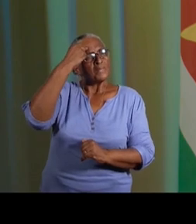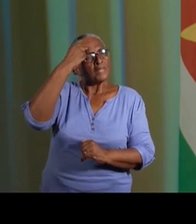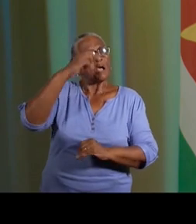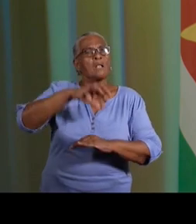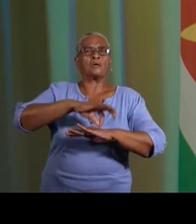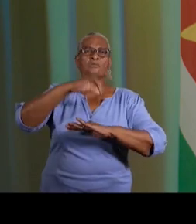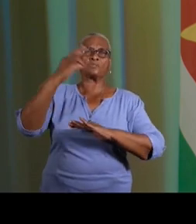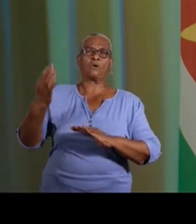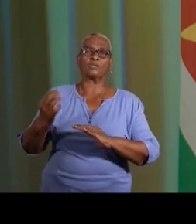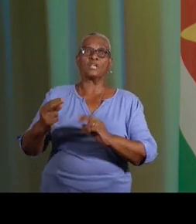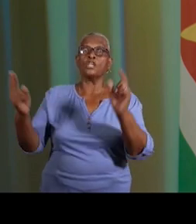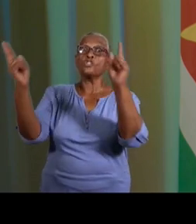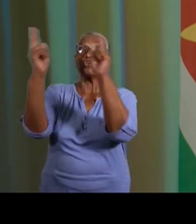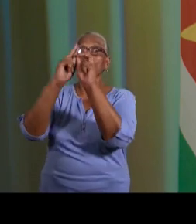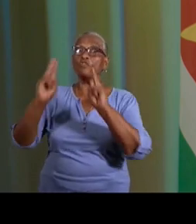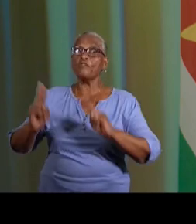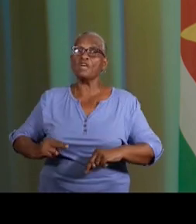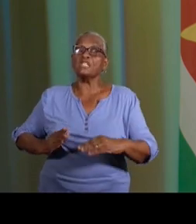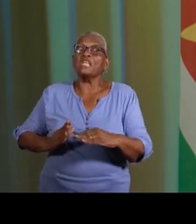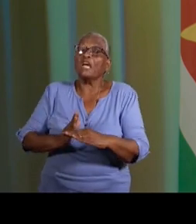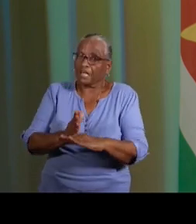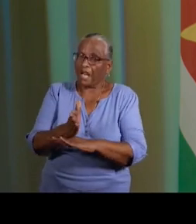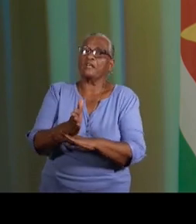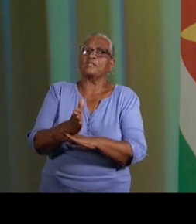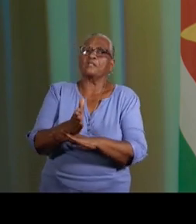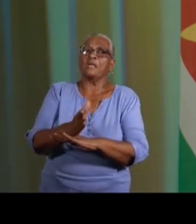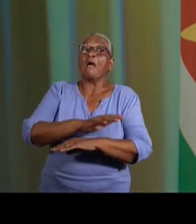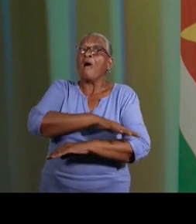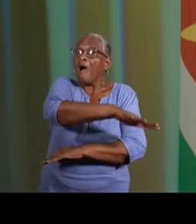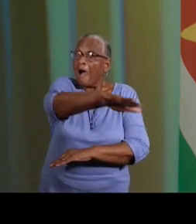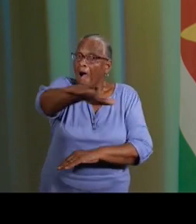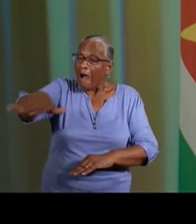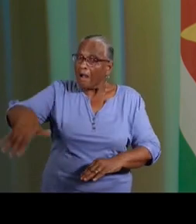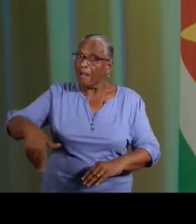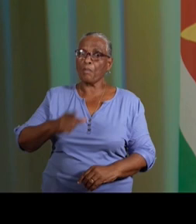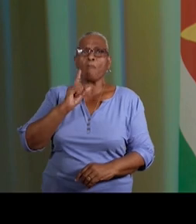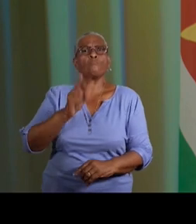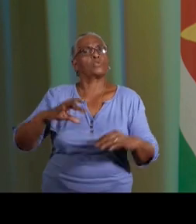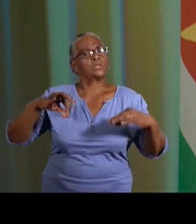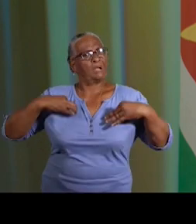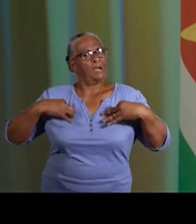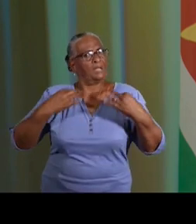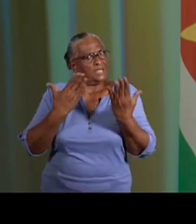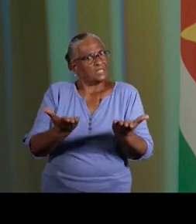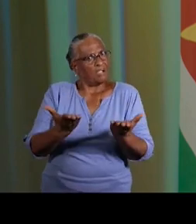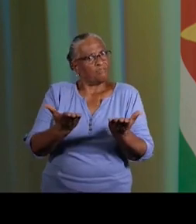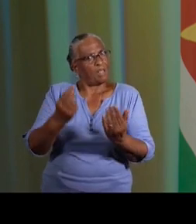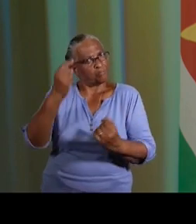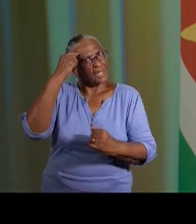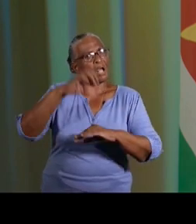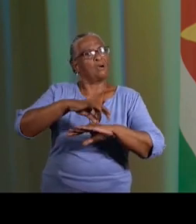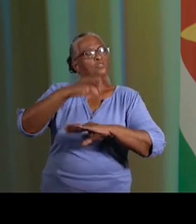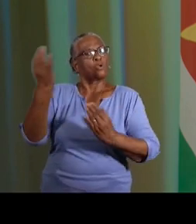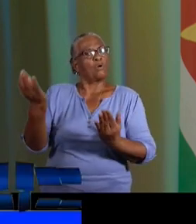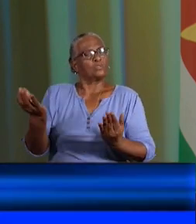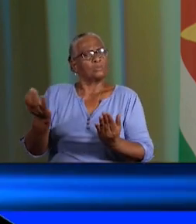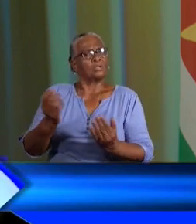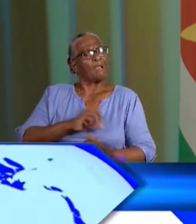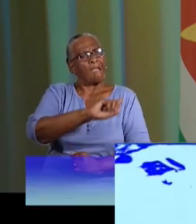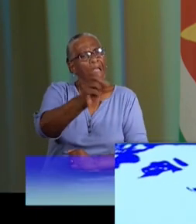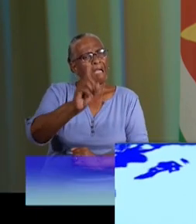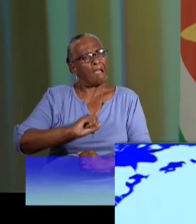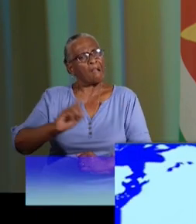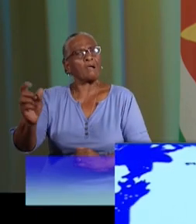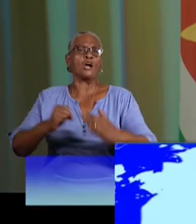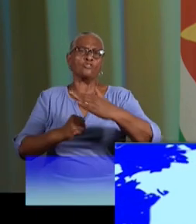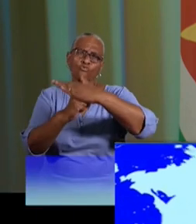dat mentale gezondheid een universeel recht is waar we allemaal van zouden moeten genieten.